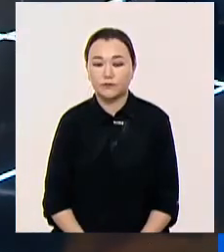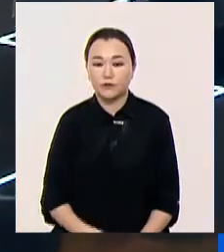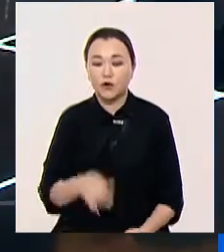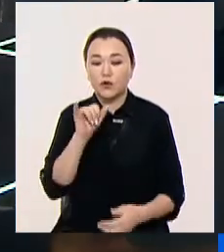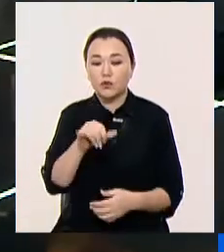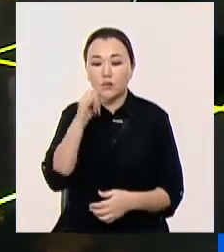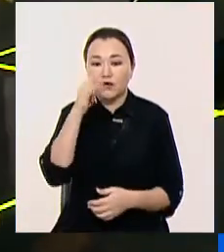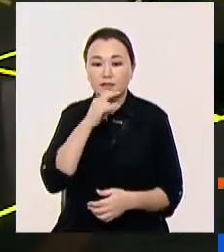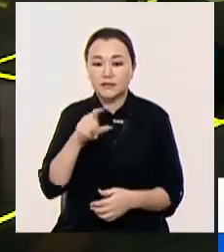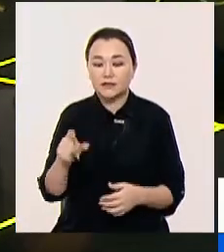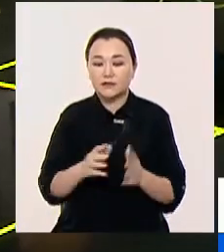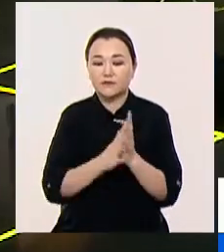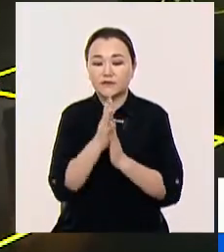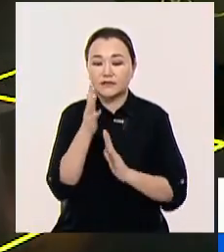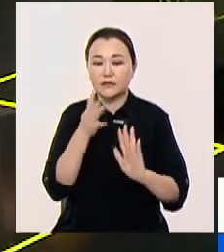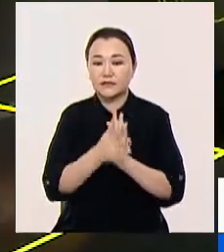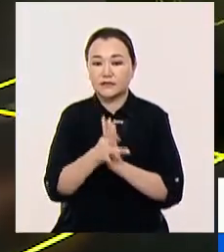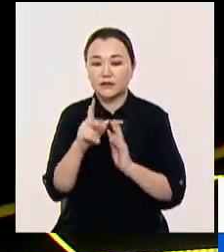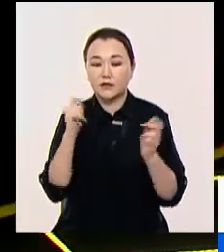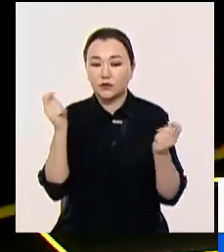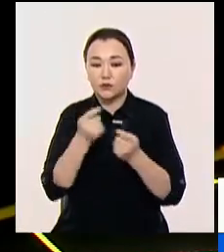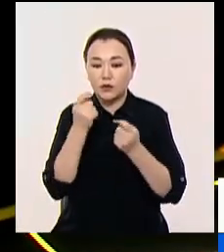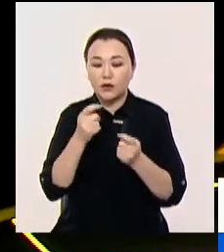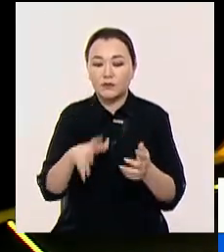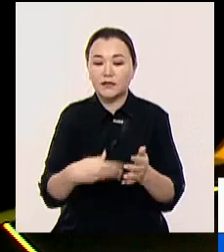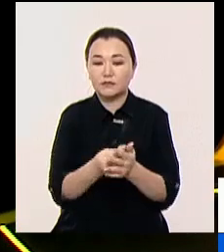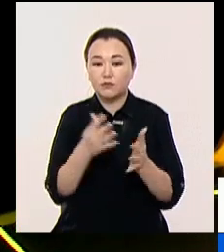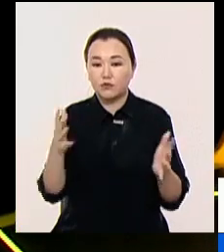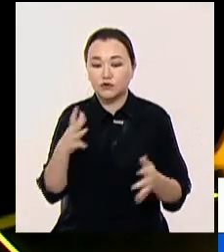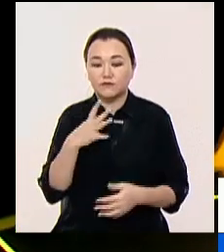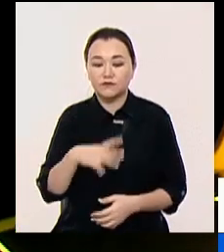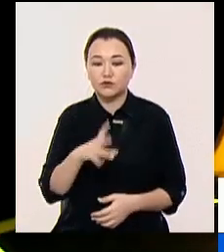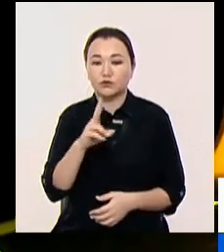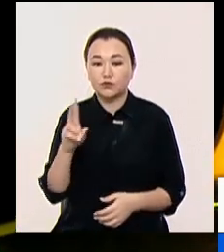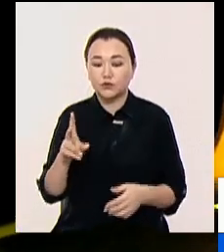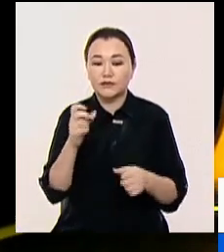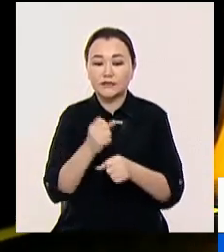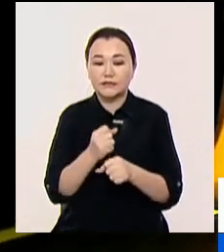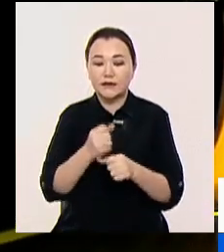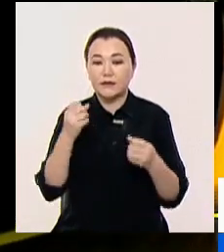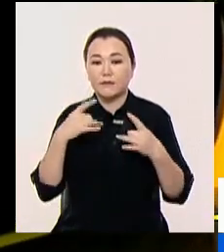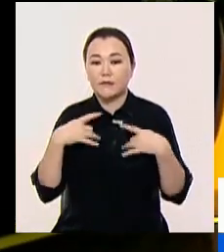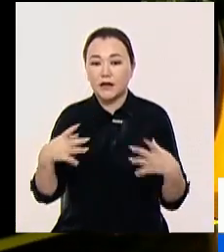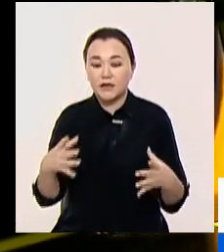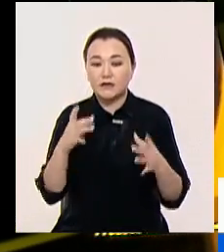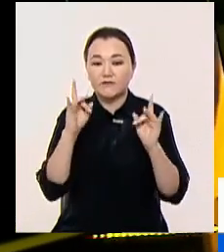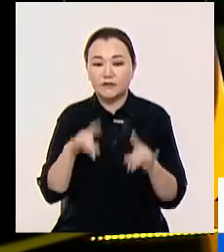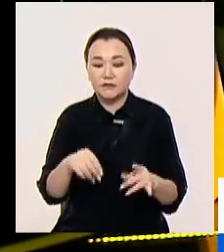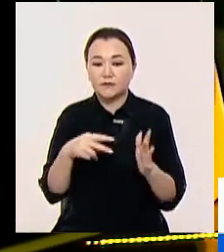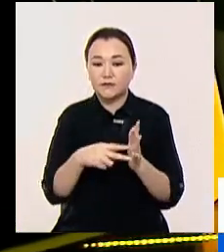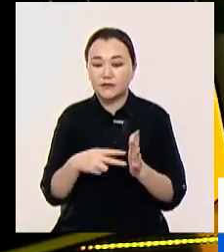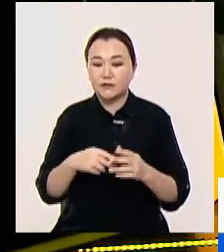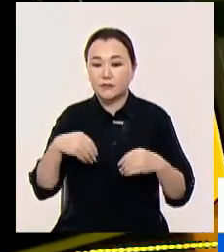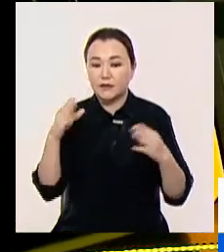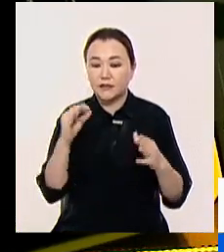у казахстанцев выросли затраты на Тои причем платить больше вынужденные те кто устраивает праздник ведь в ресторанах поднялись